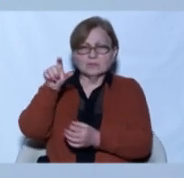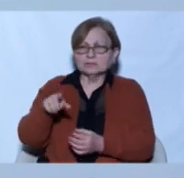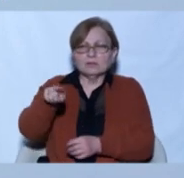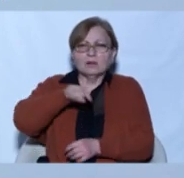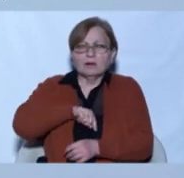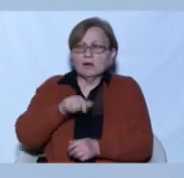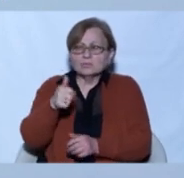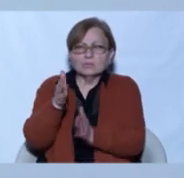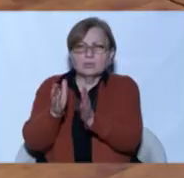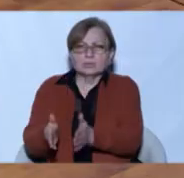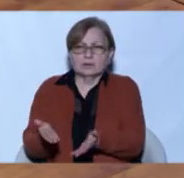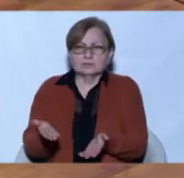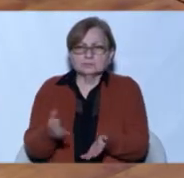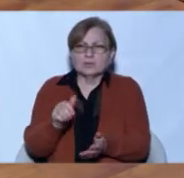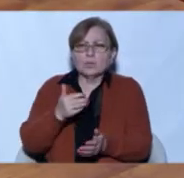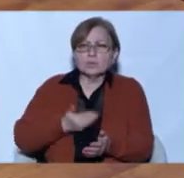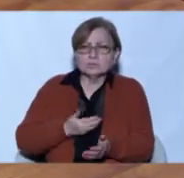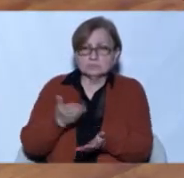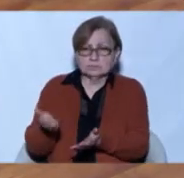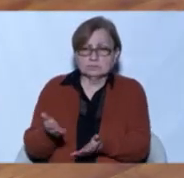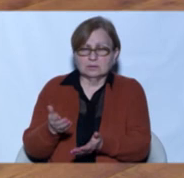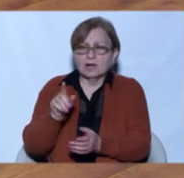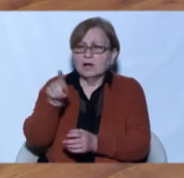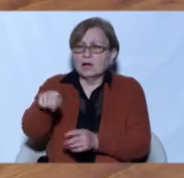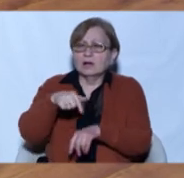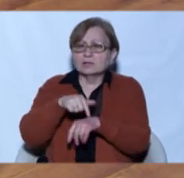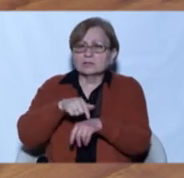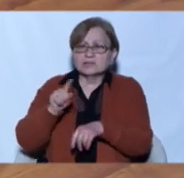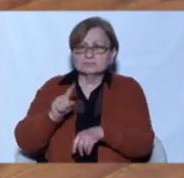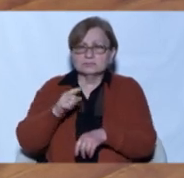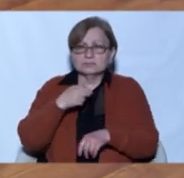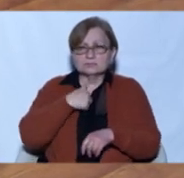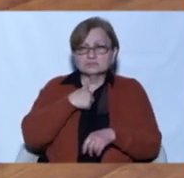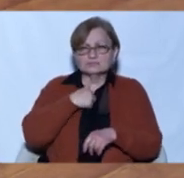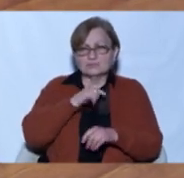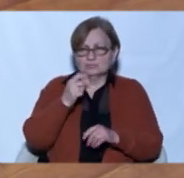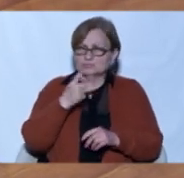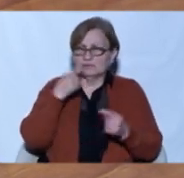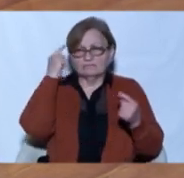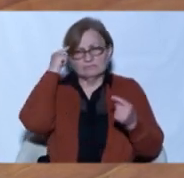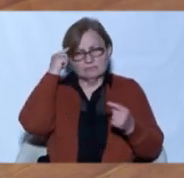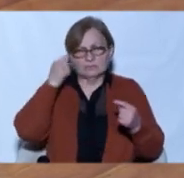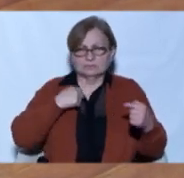და ჩვენი განცდები უფრო გააცოცხლოს, რომ შევეცადოთ